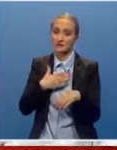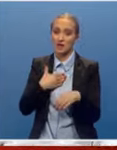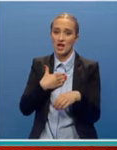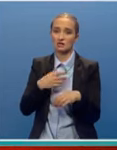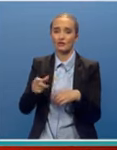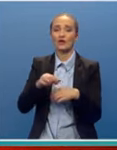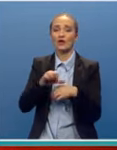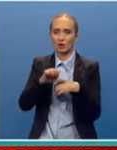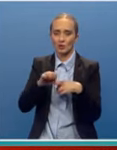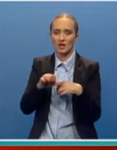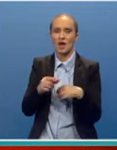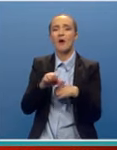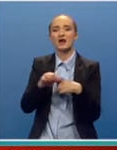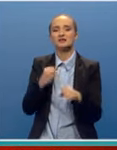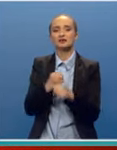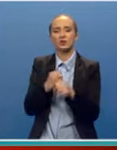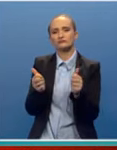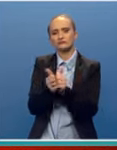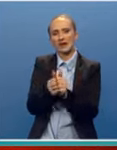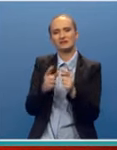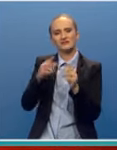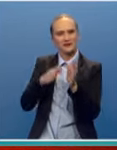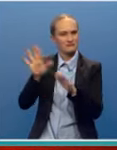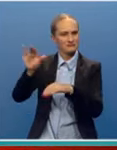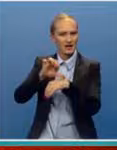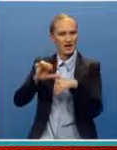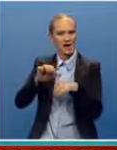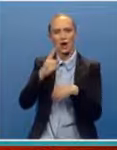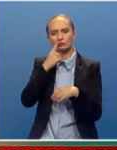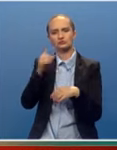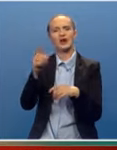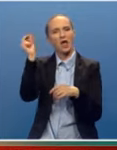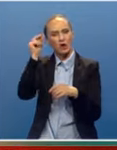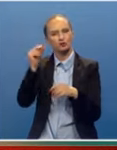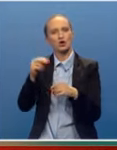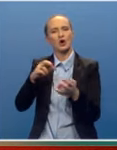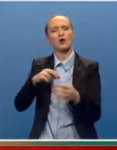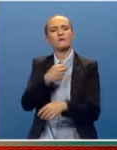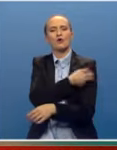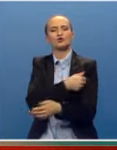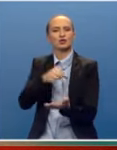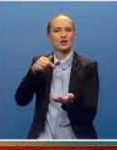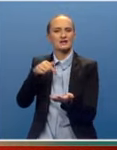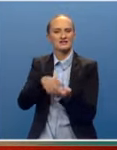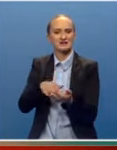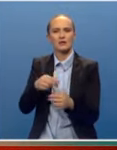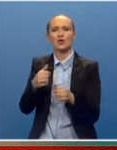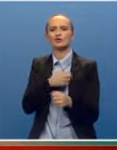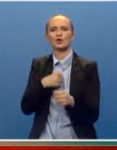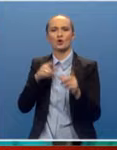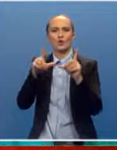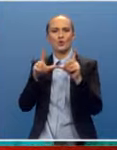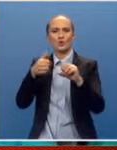digestivnoj hirurgiji. Operacija je izvršena u saradnji sa timom hirurga Kurskog onkološko-naučno-kliničkog centra na čelu sa doktorom